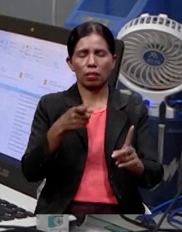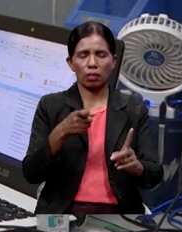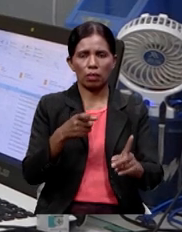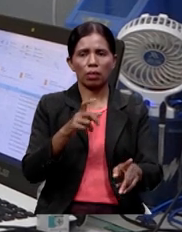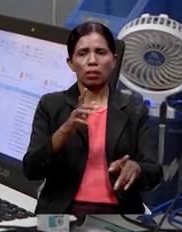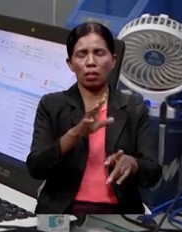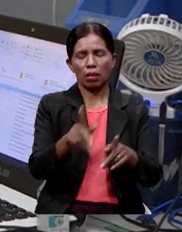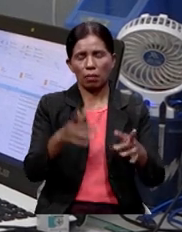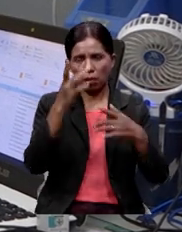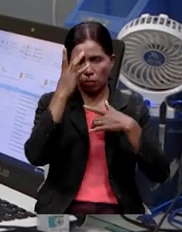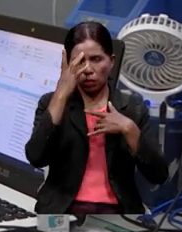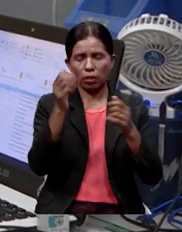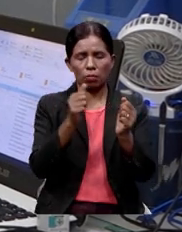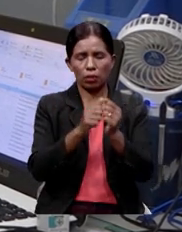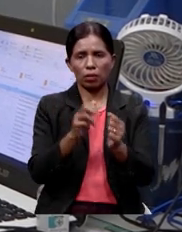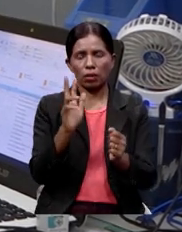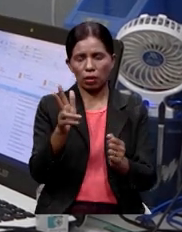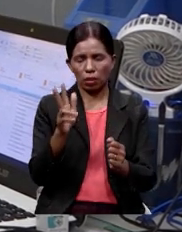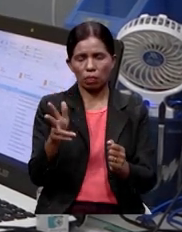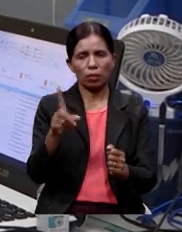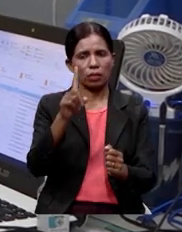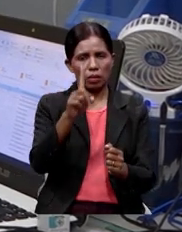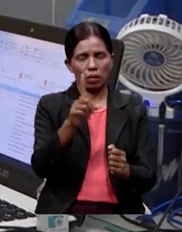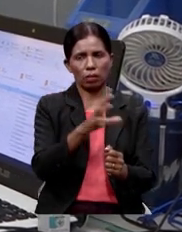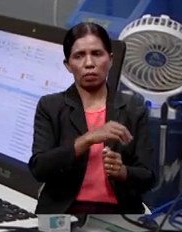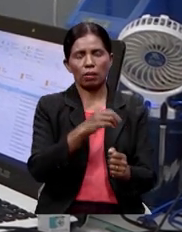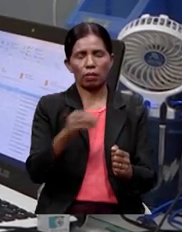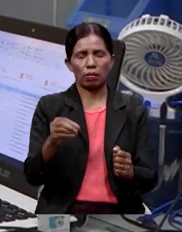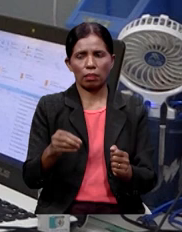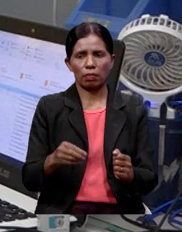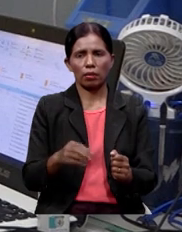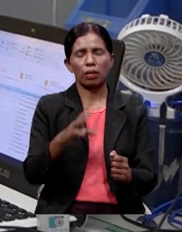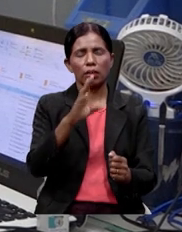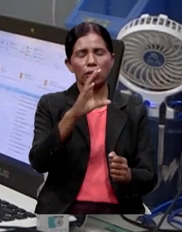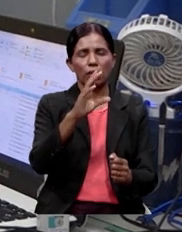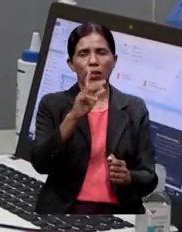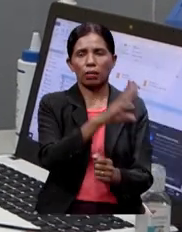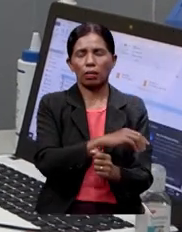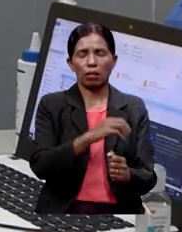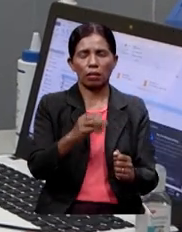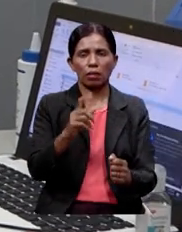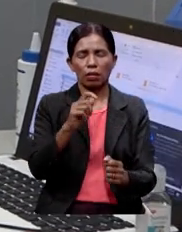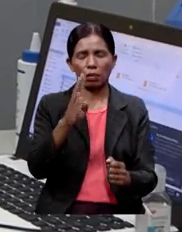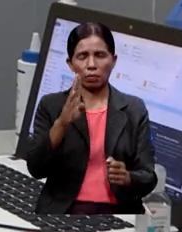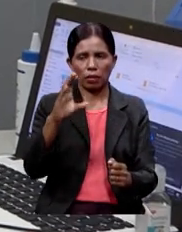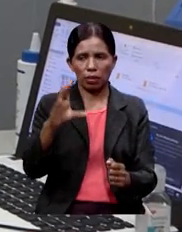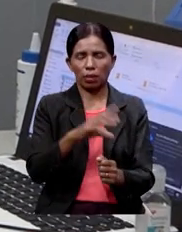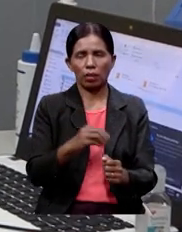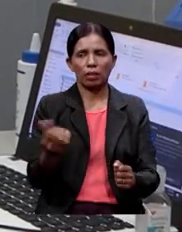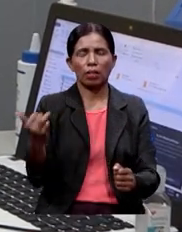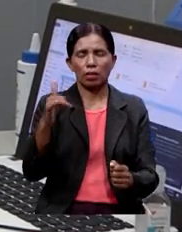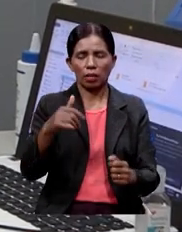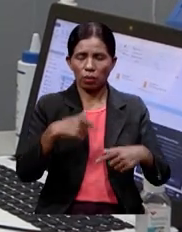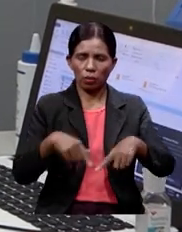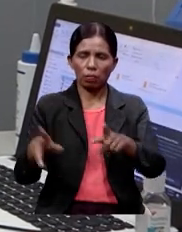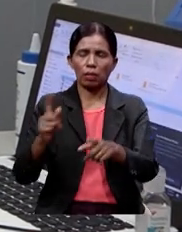mutu 31. Total si kabintasa positif oh non kabintasa positif total 31. Saran dan sila bak ia tiba.